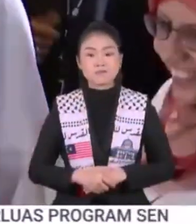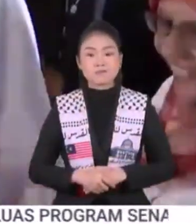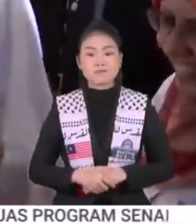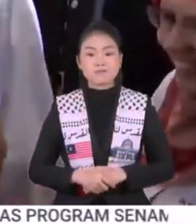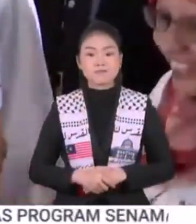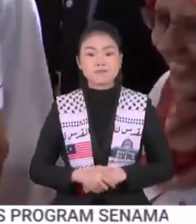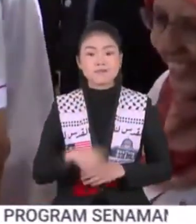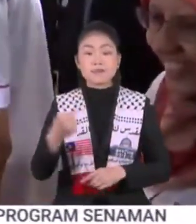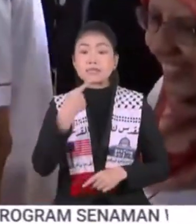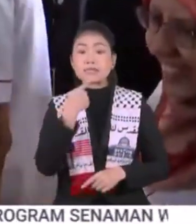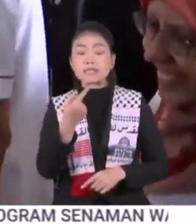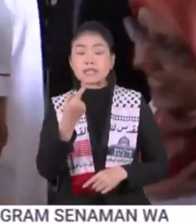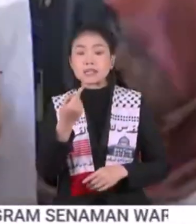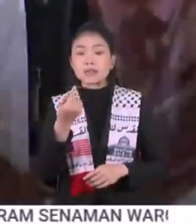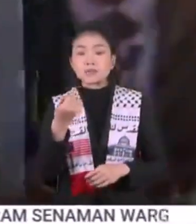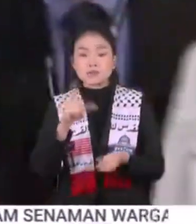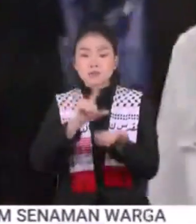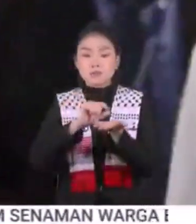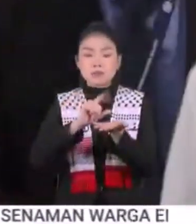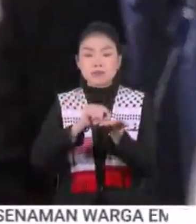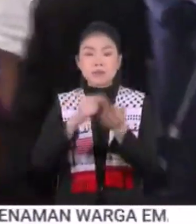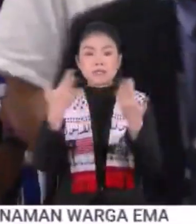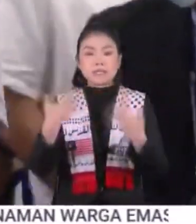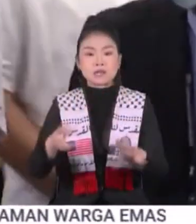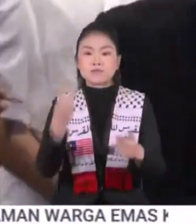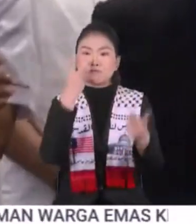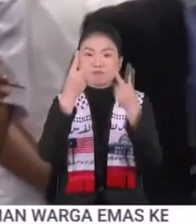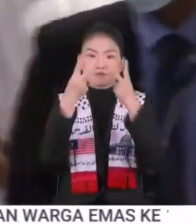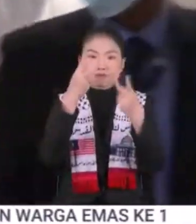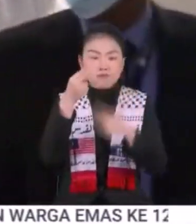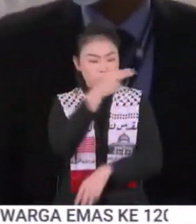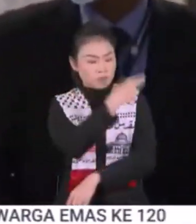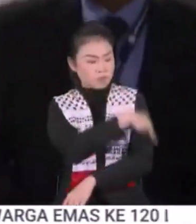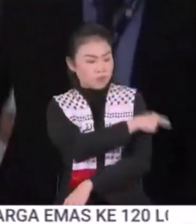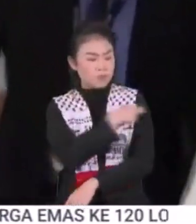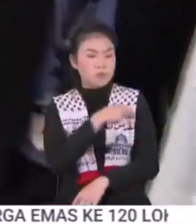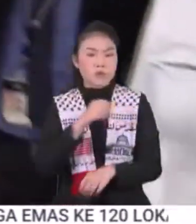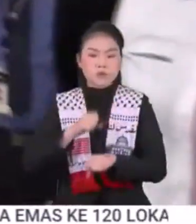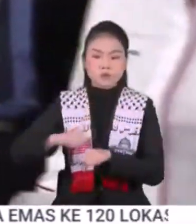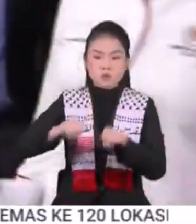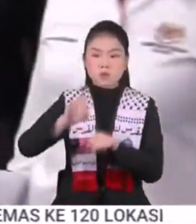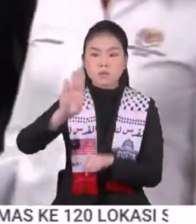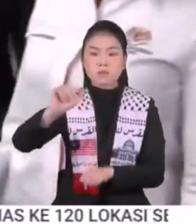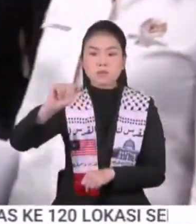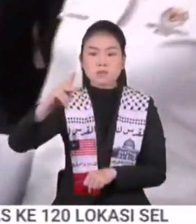Beliau bercakap kepada media selepas mengadakan lawatan ke Hospital Sungai Bakap.